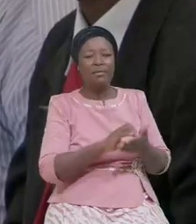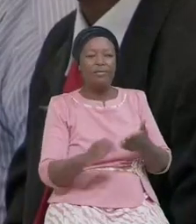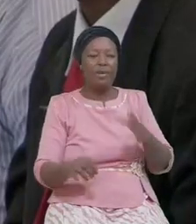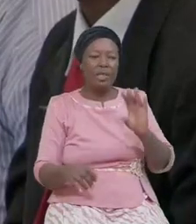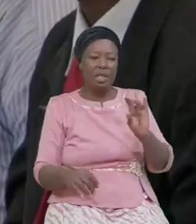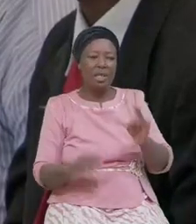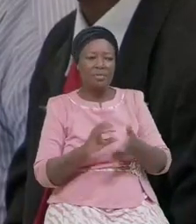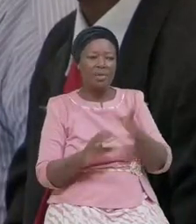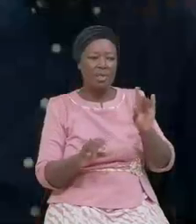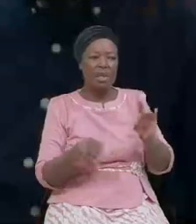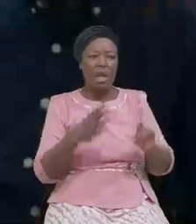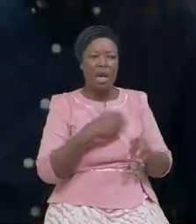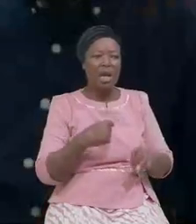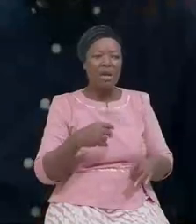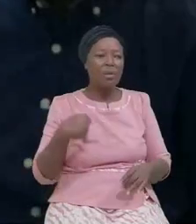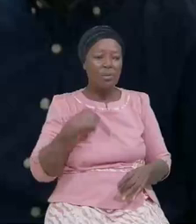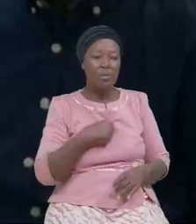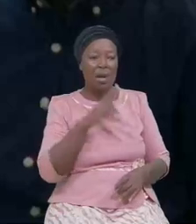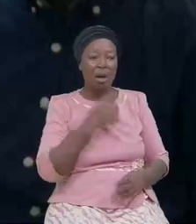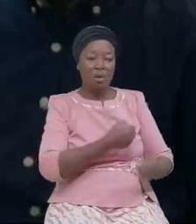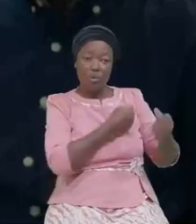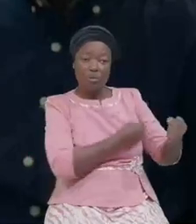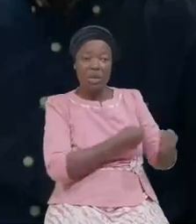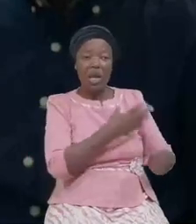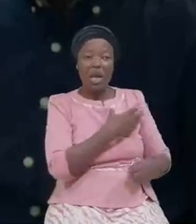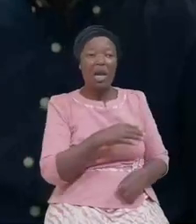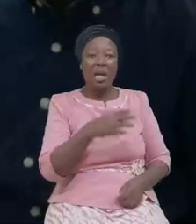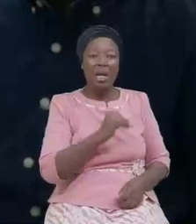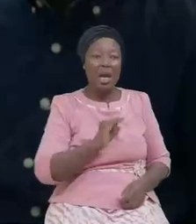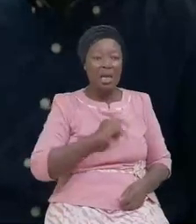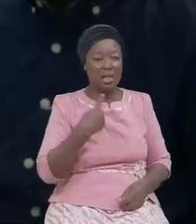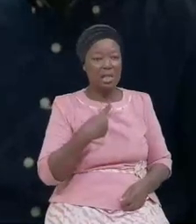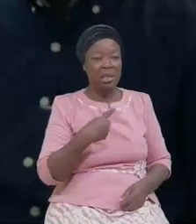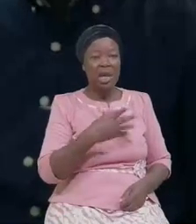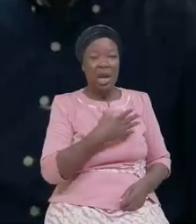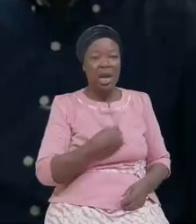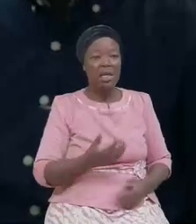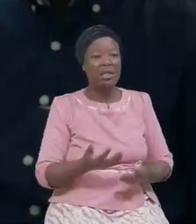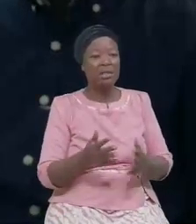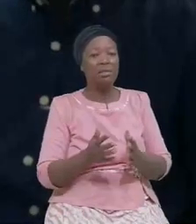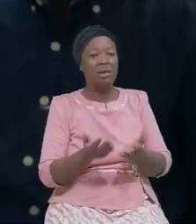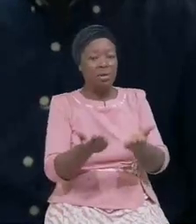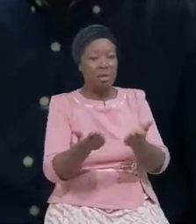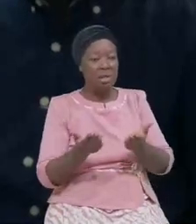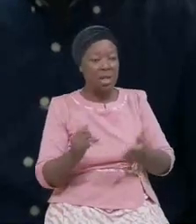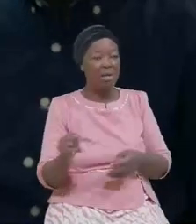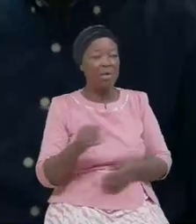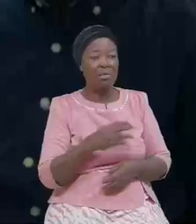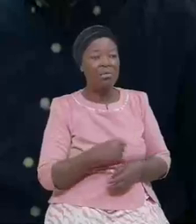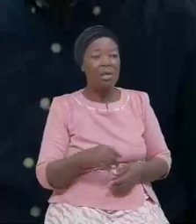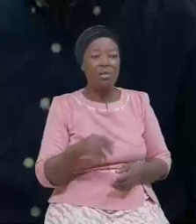Nous sommes pleins de confiance et nous aimons mieux quitter ce corps